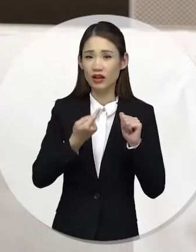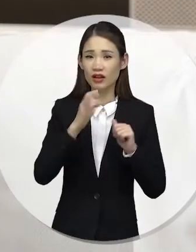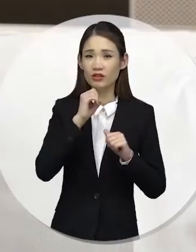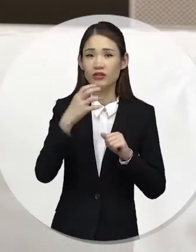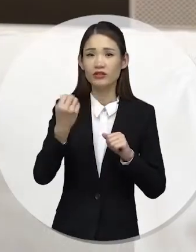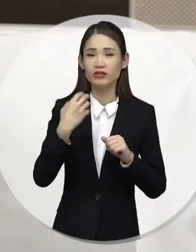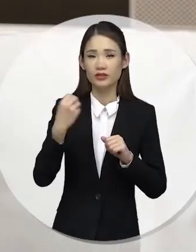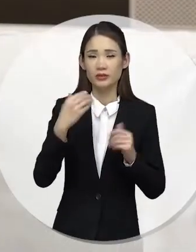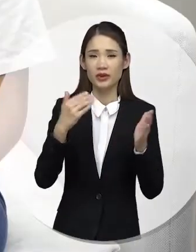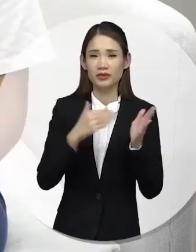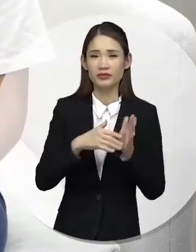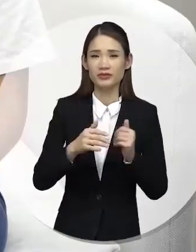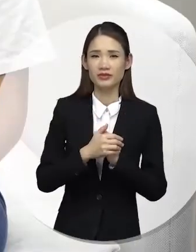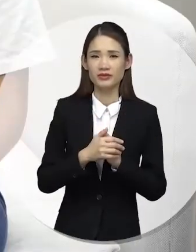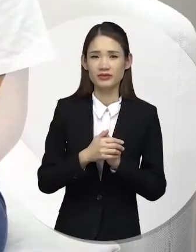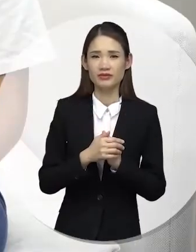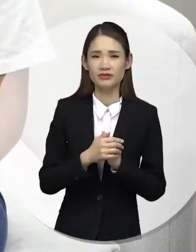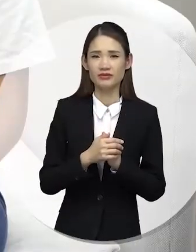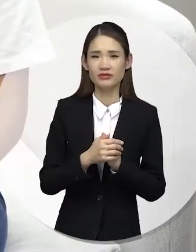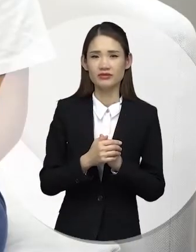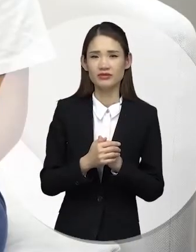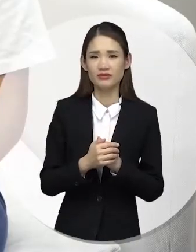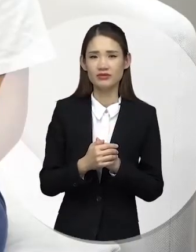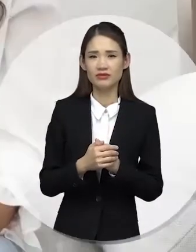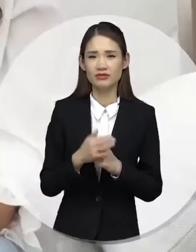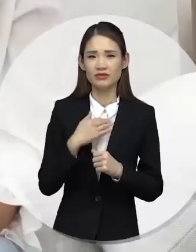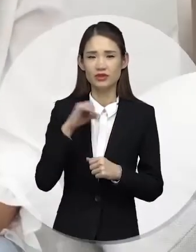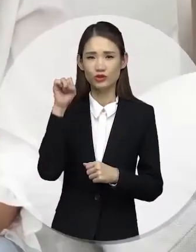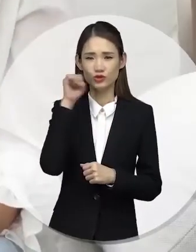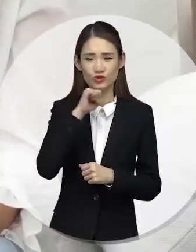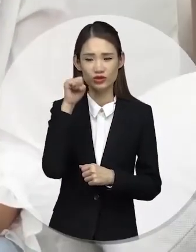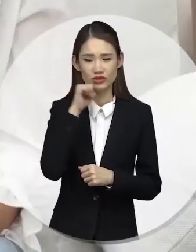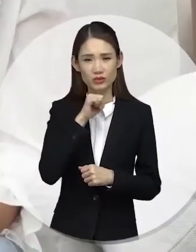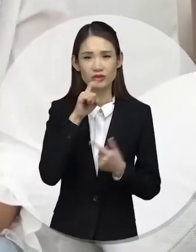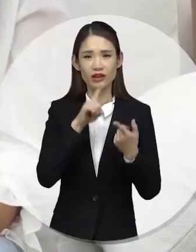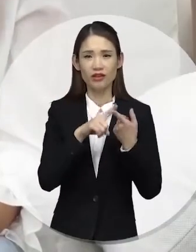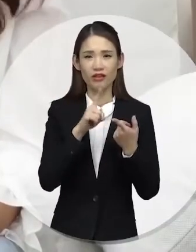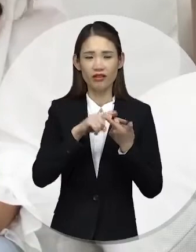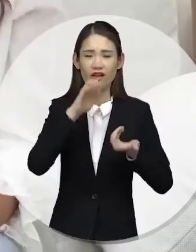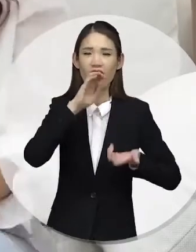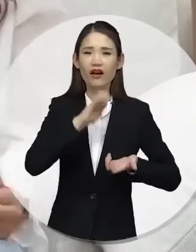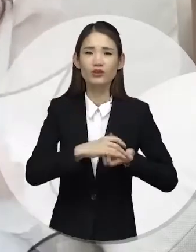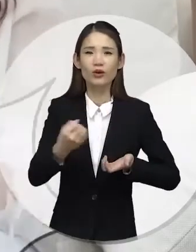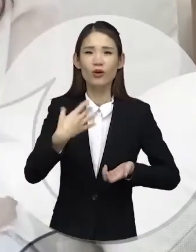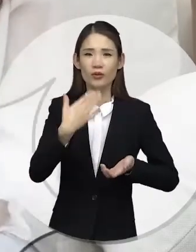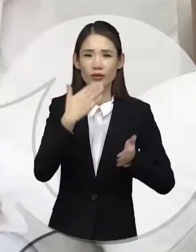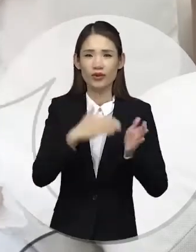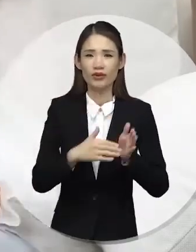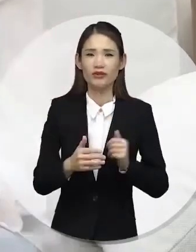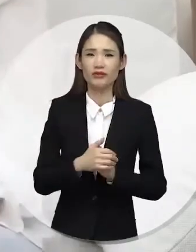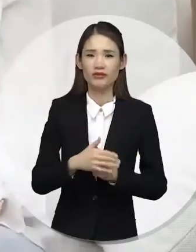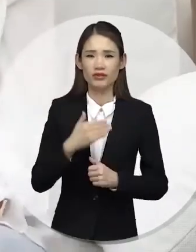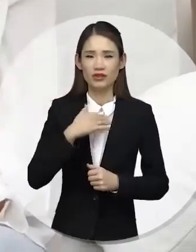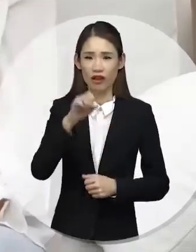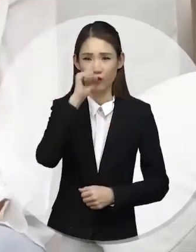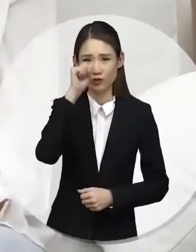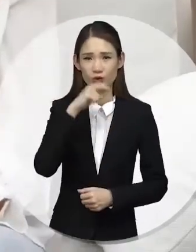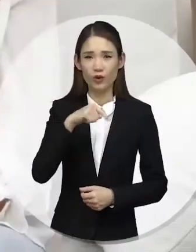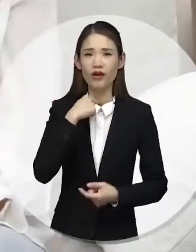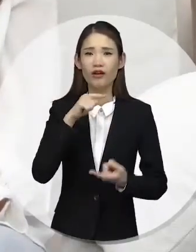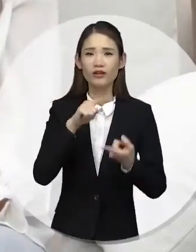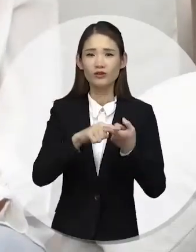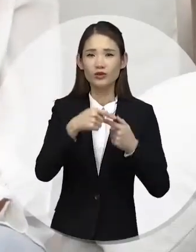할걸? 이라고 말을 하는 거예요. 때려주고 싶다. 그래서 저의 취미마저도 한정을 하는 거죠. 내가